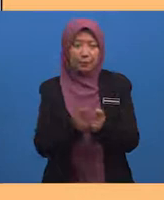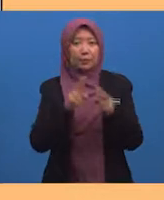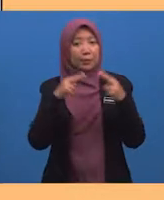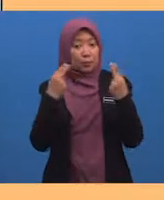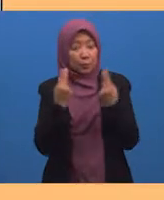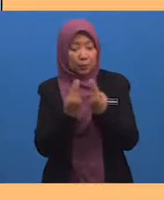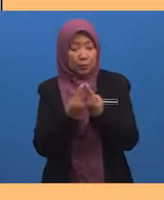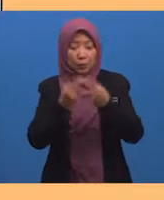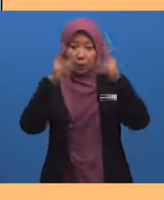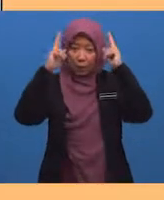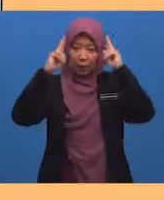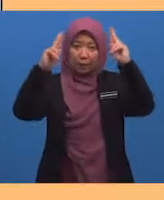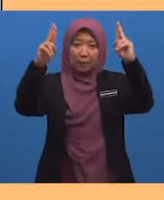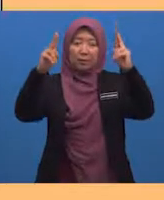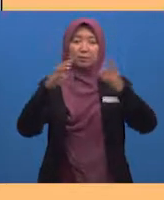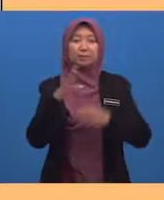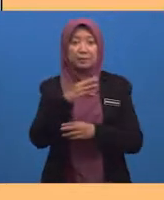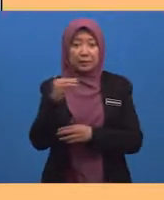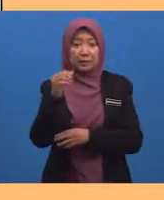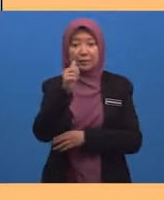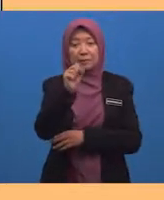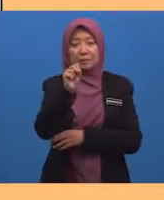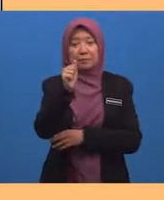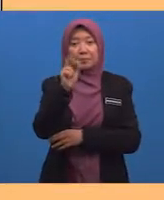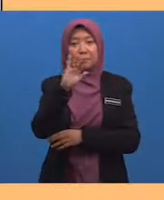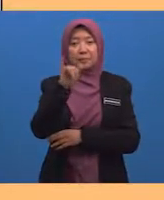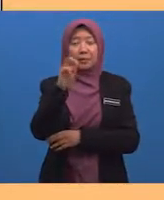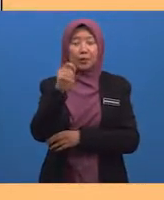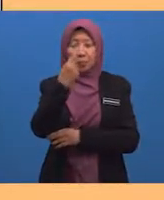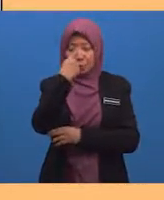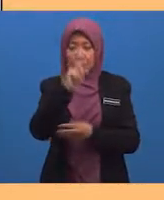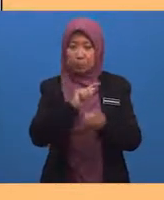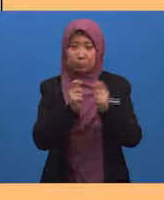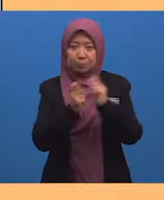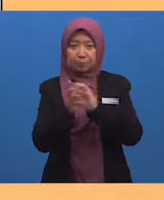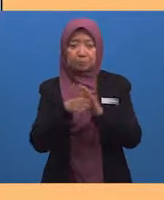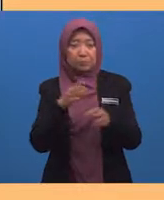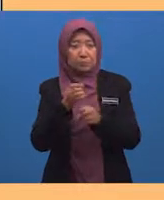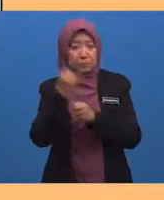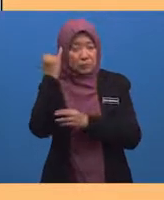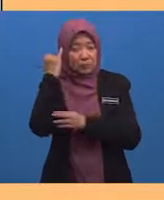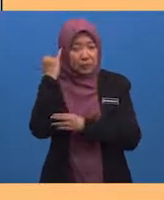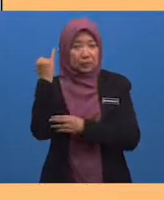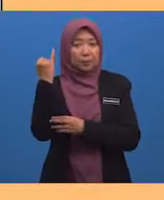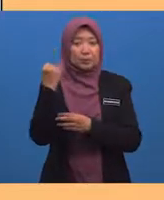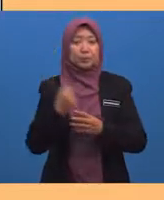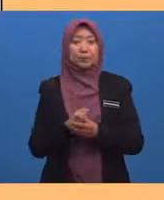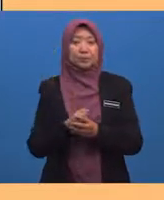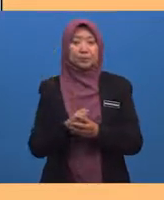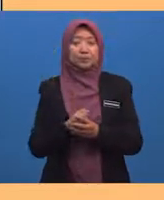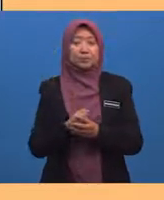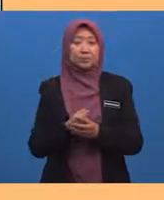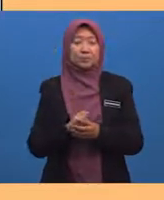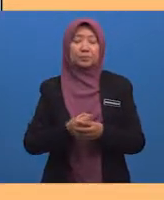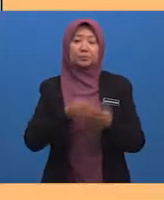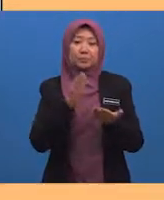ulama dan sarjana untuk bertukar-tukar pendapat, berseminar,